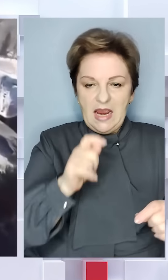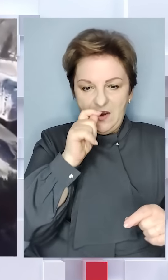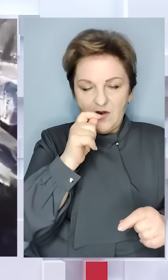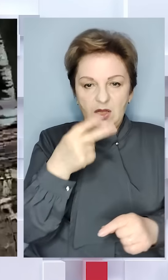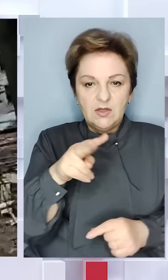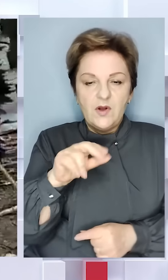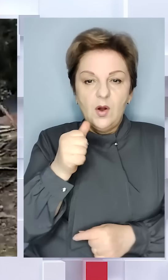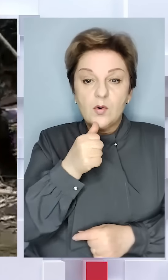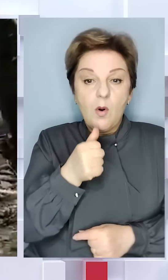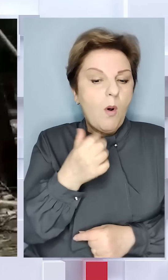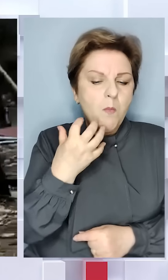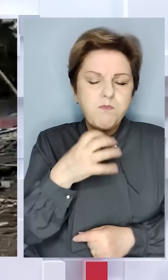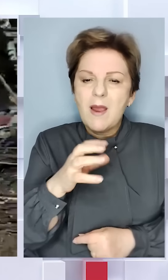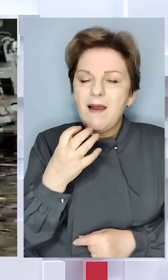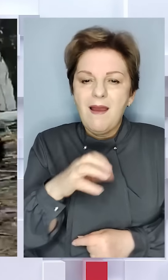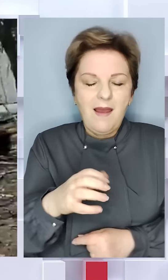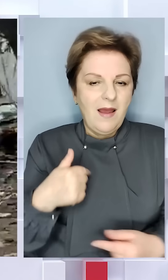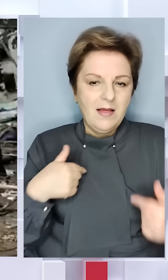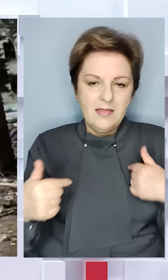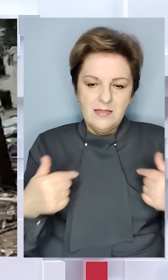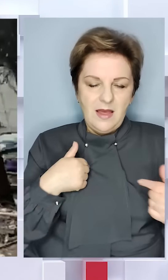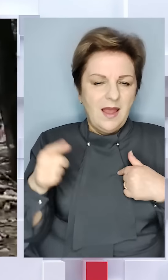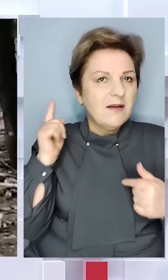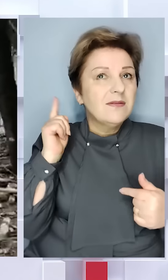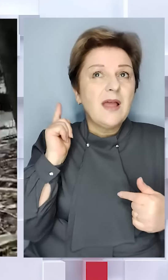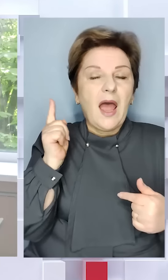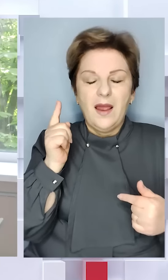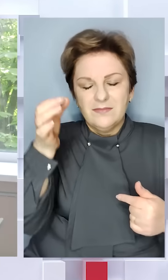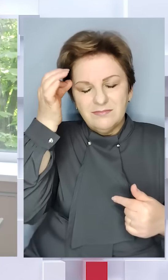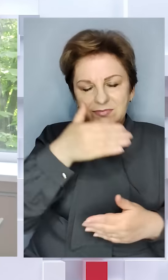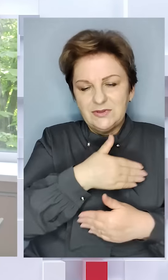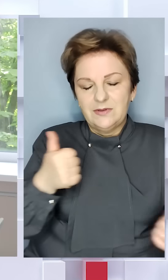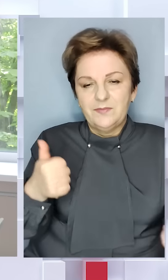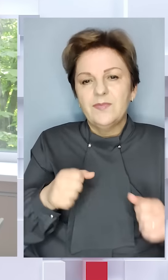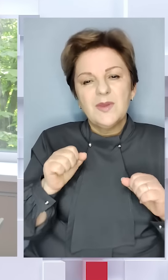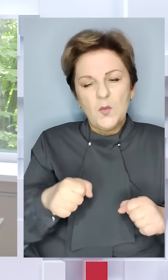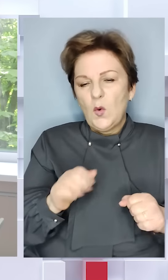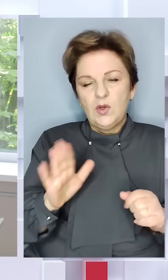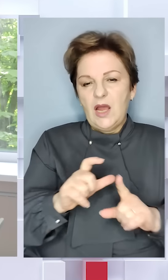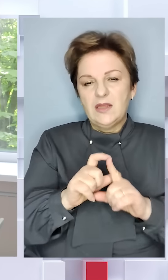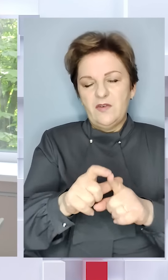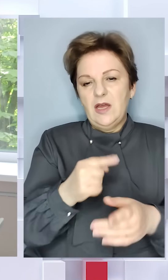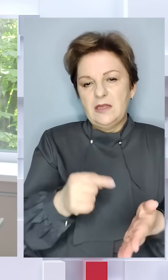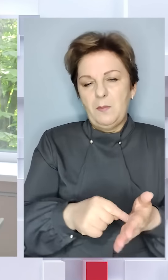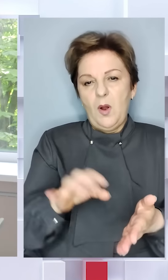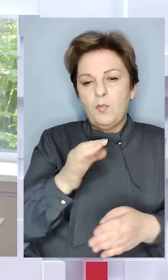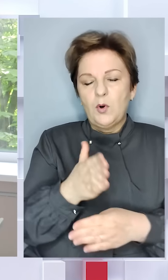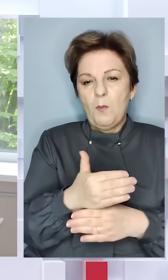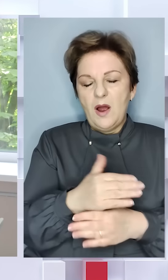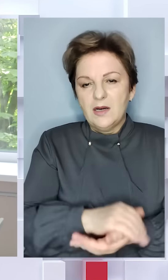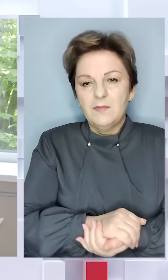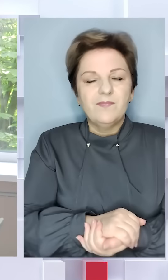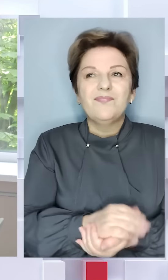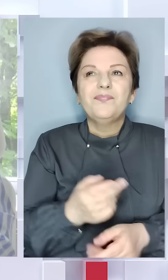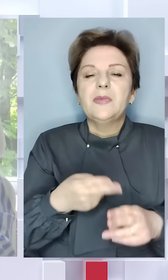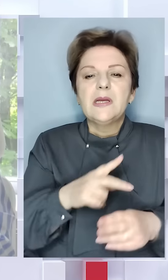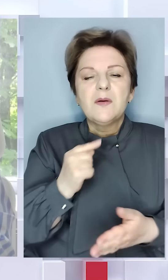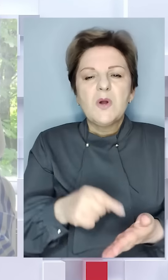року. Про те пекло жінка досі воліє не говорити. Можна на це питання не відповідати? Вони, так, воно